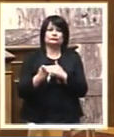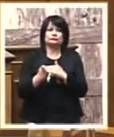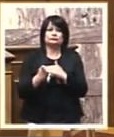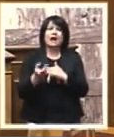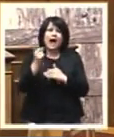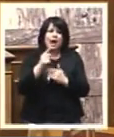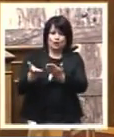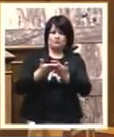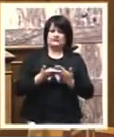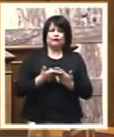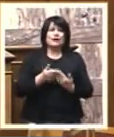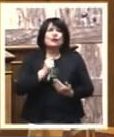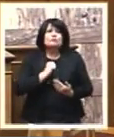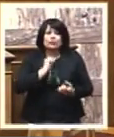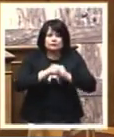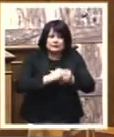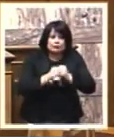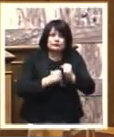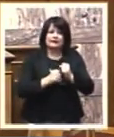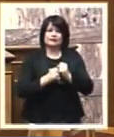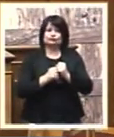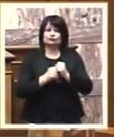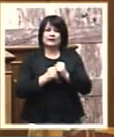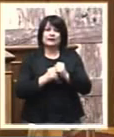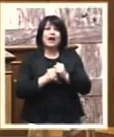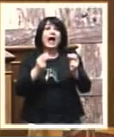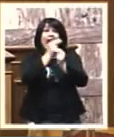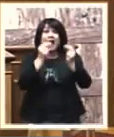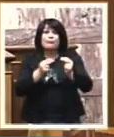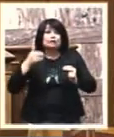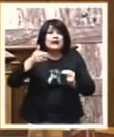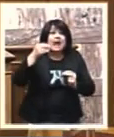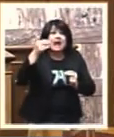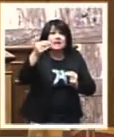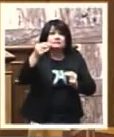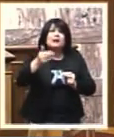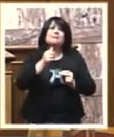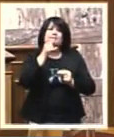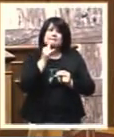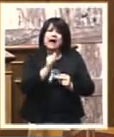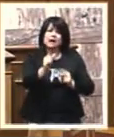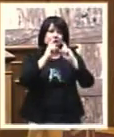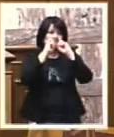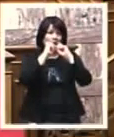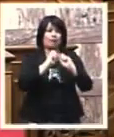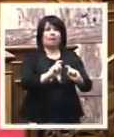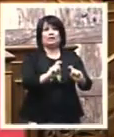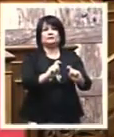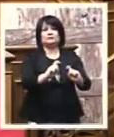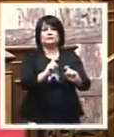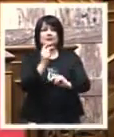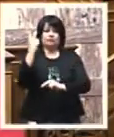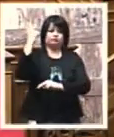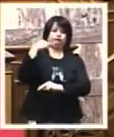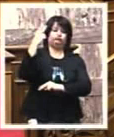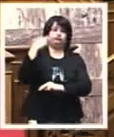δυνάμεις, νομοτελειακά, η πορεία μας θα είναι πορεία εξάρτησης, πορεία επιτηρήσεων,